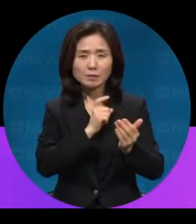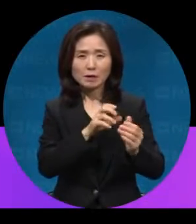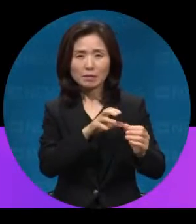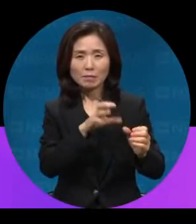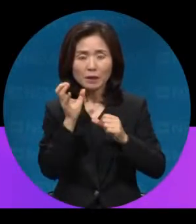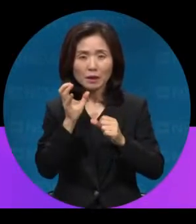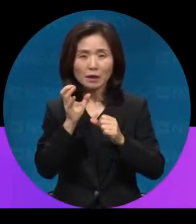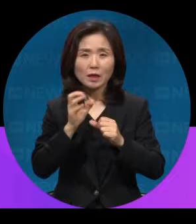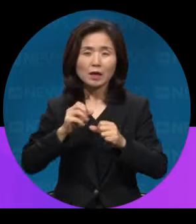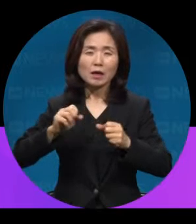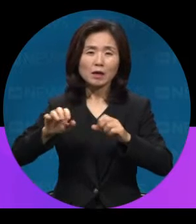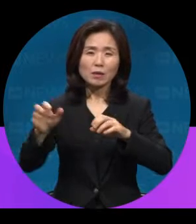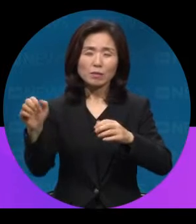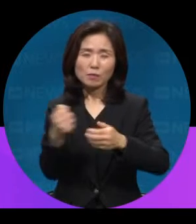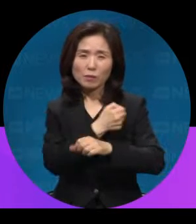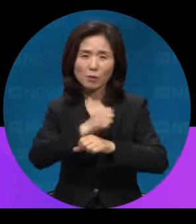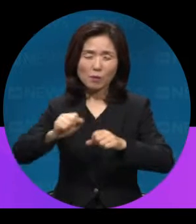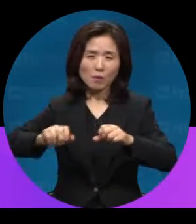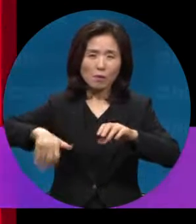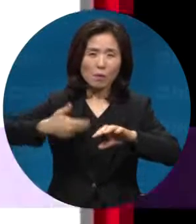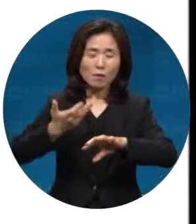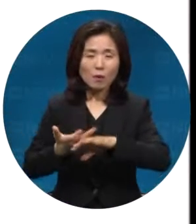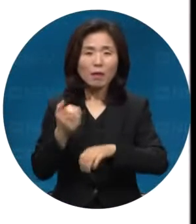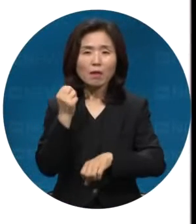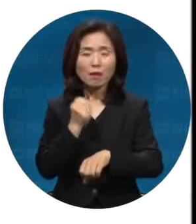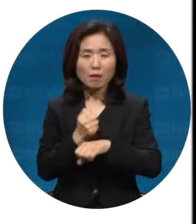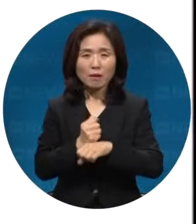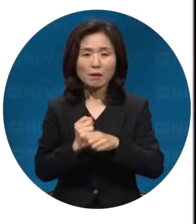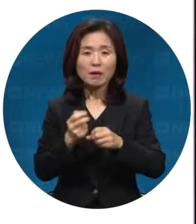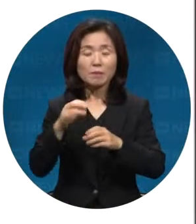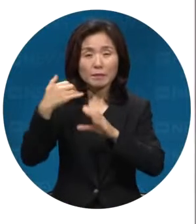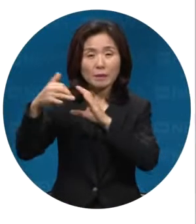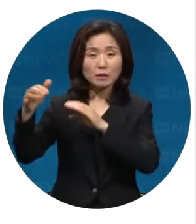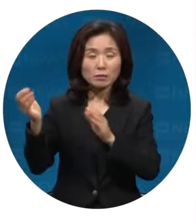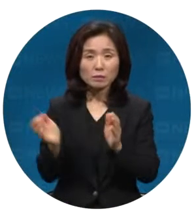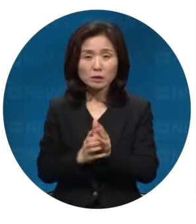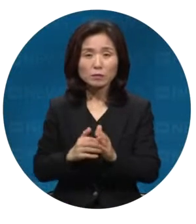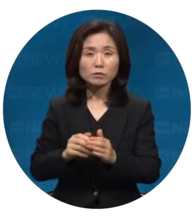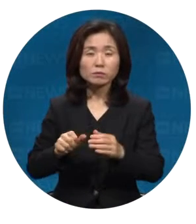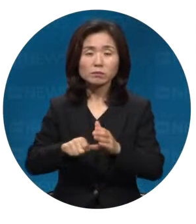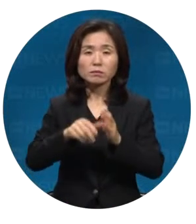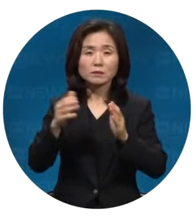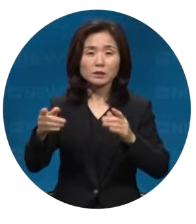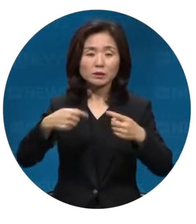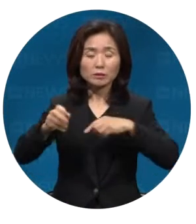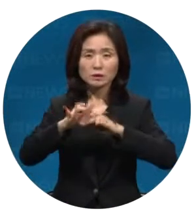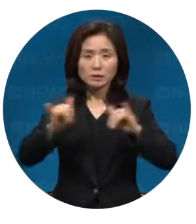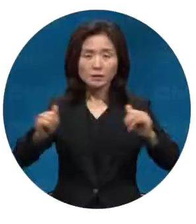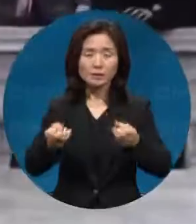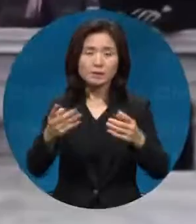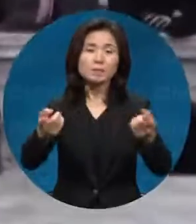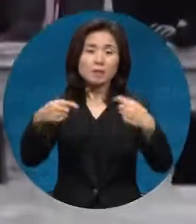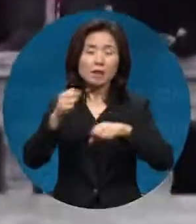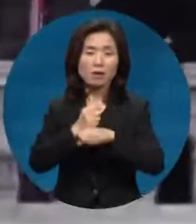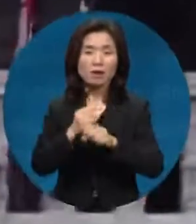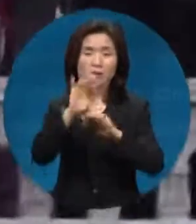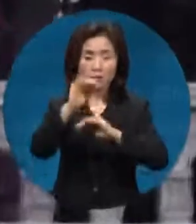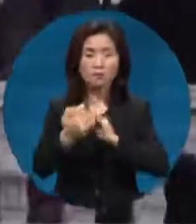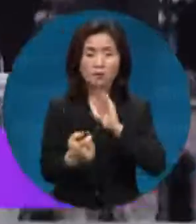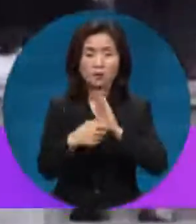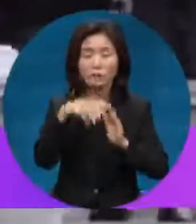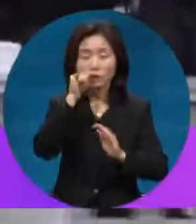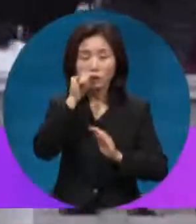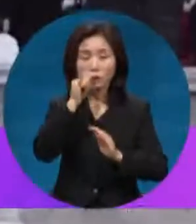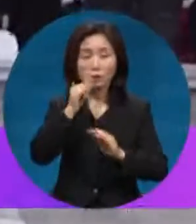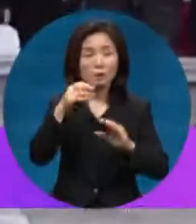로스쿨 학생들에게 보냈습니다. 유명 보수 정치인들이 행사에 참여할 것이라고도 적었네요. 이메일을 보낸